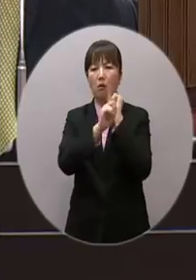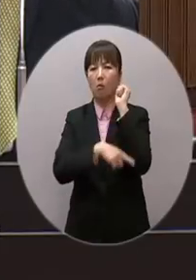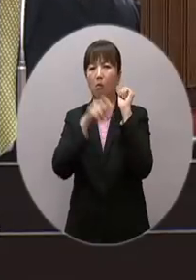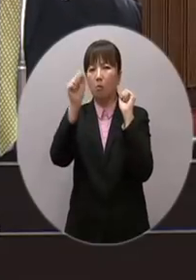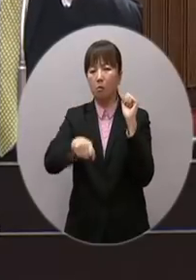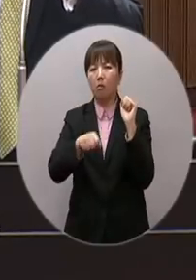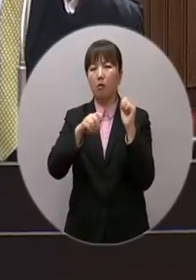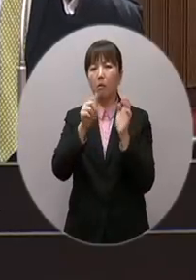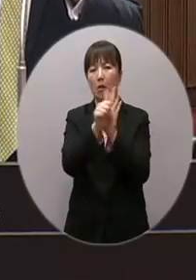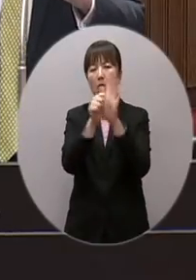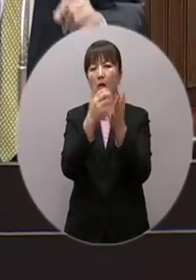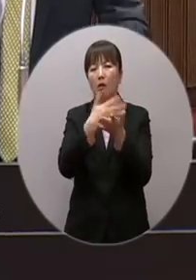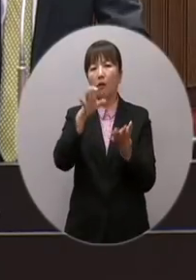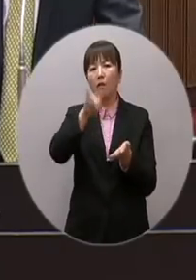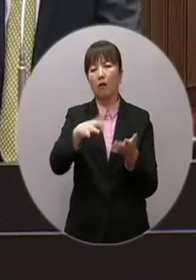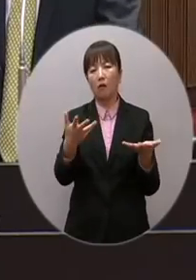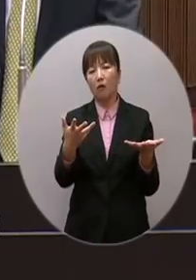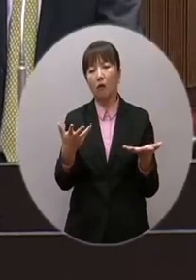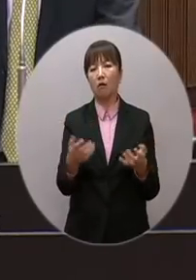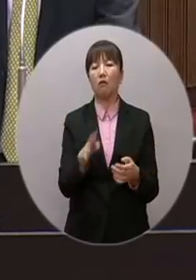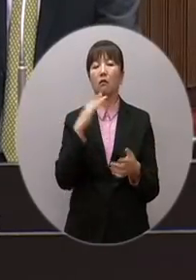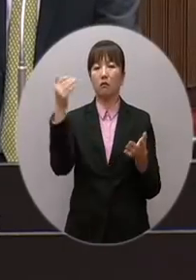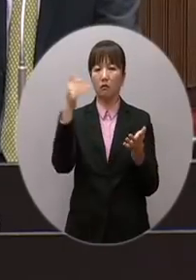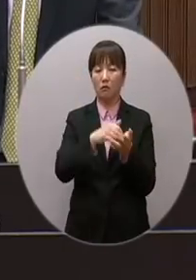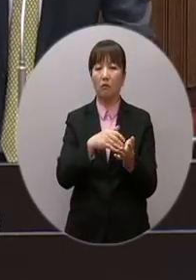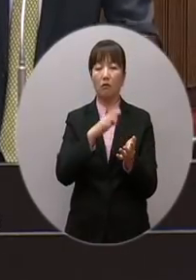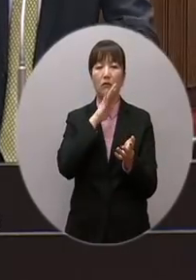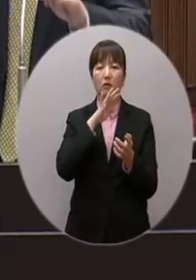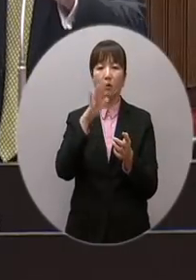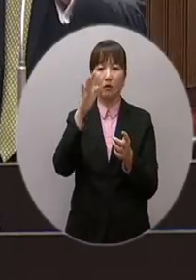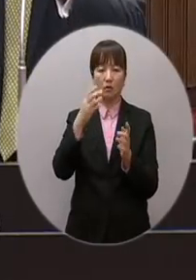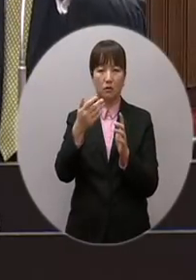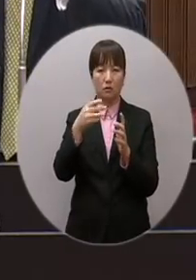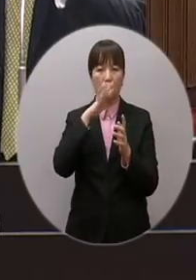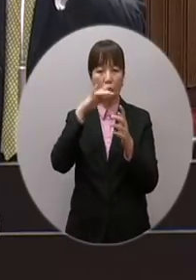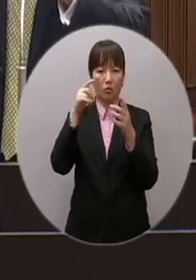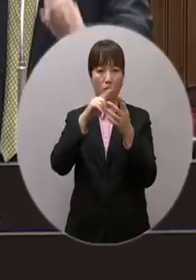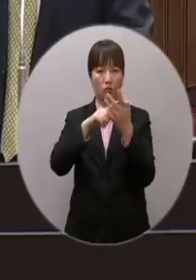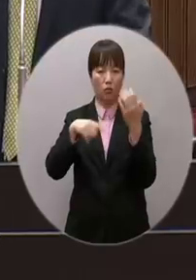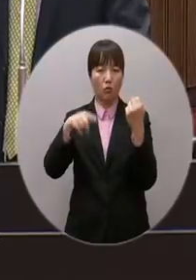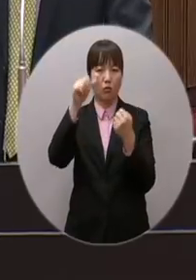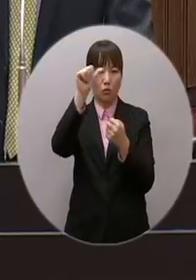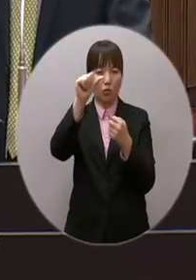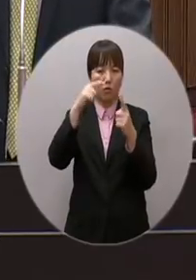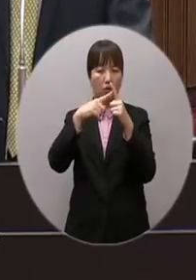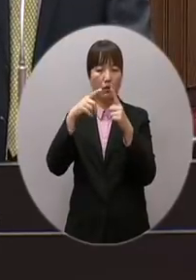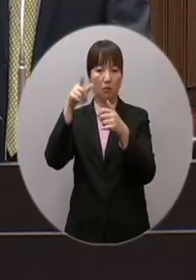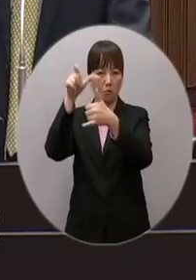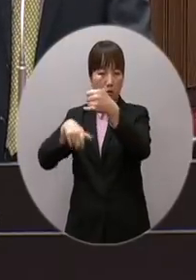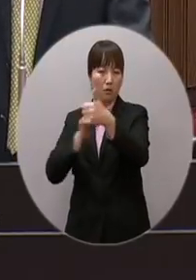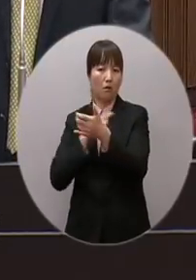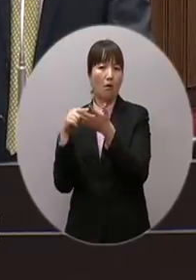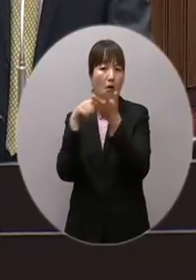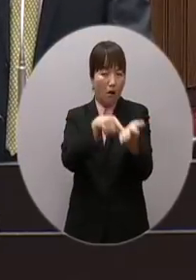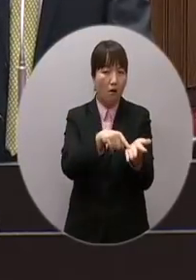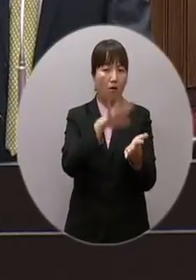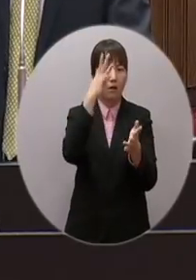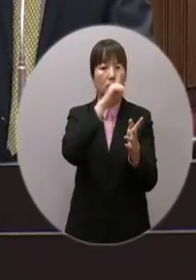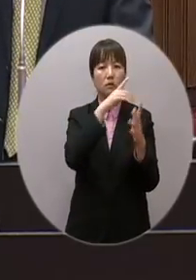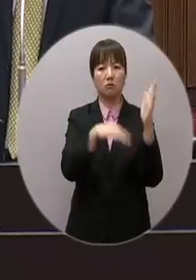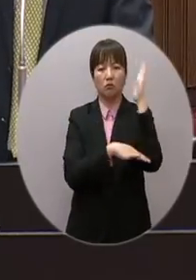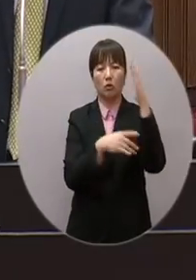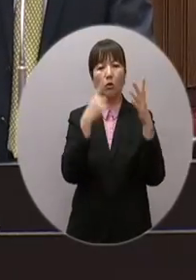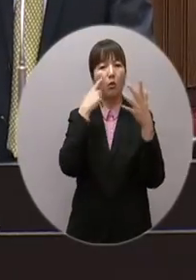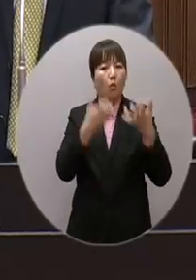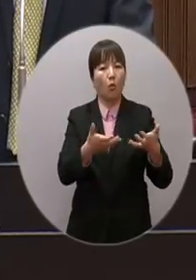结果呢？结果前面有五件当事人去申请的，根本没受理啊，